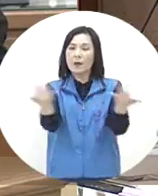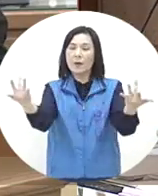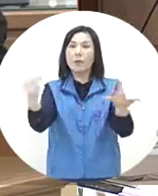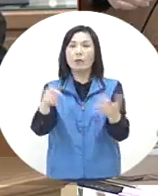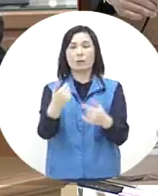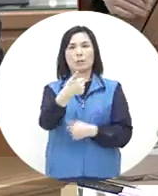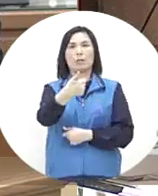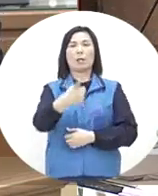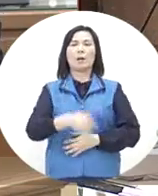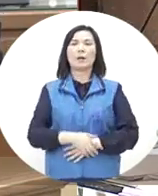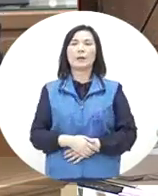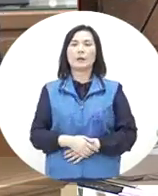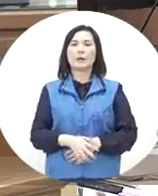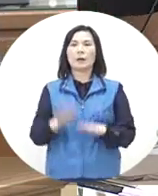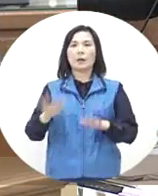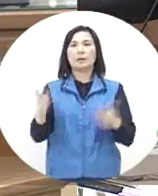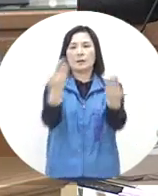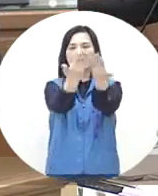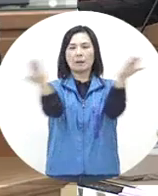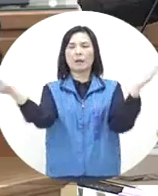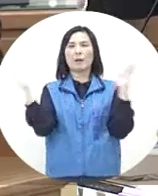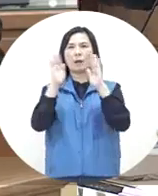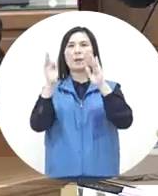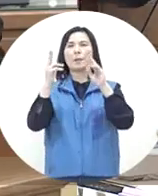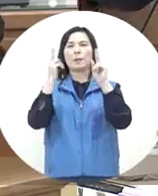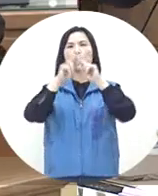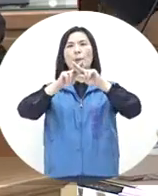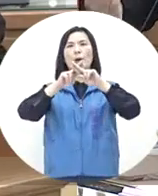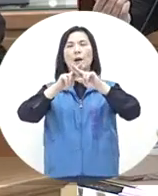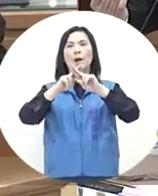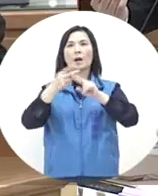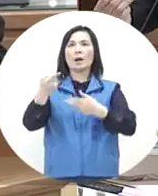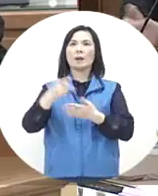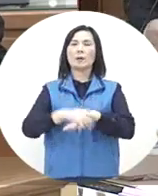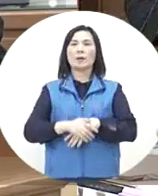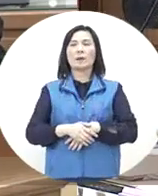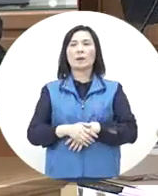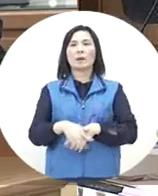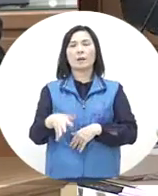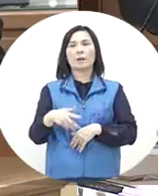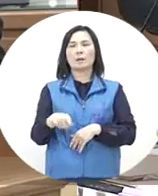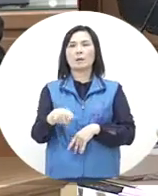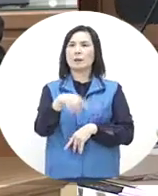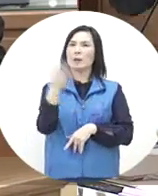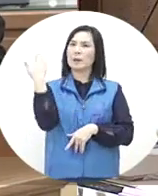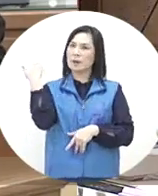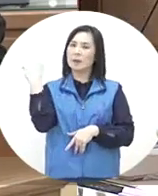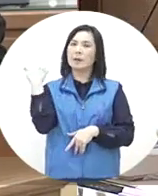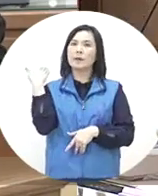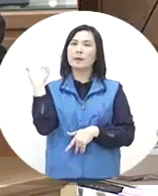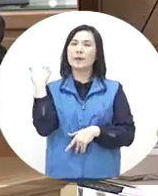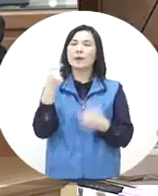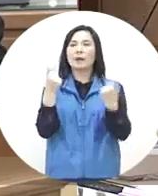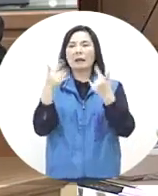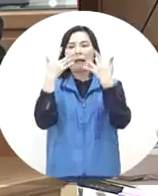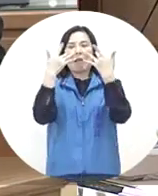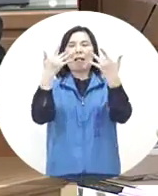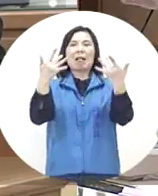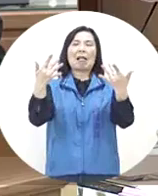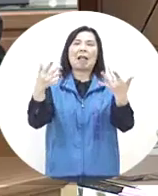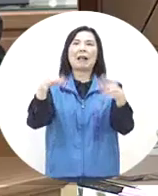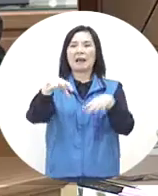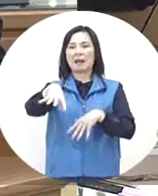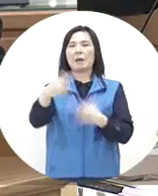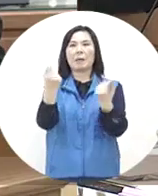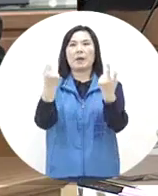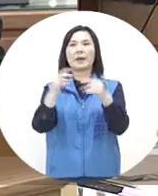但是现在围城这个工程围篱，大家都在问，从过去好像鬼城一样，把它已